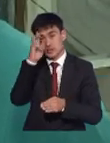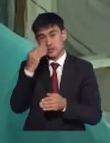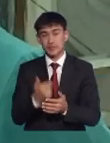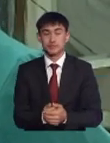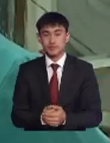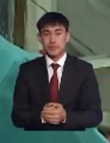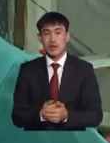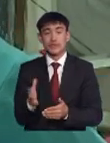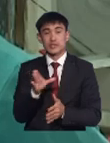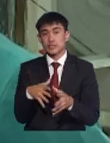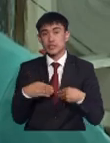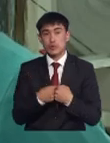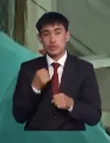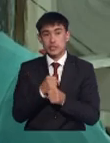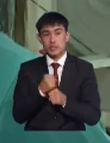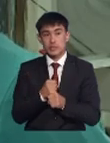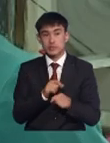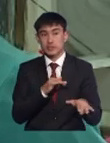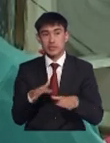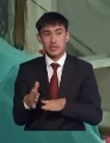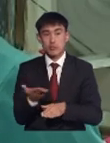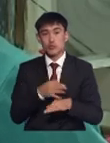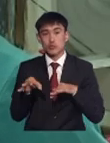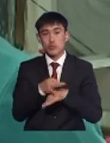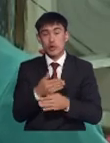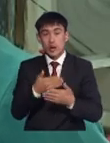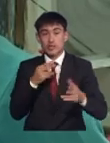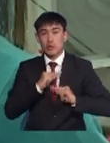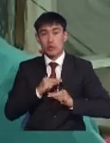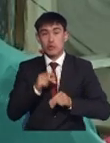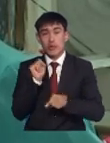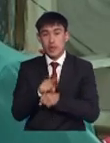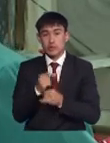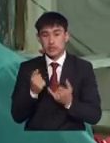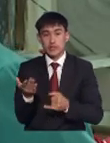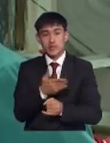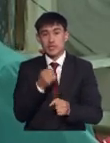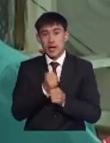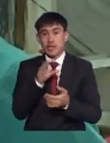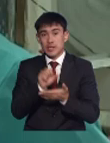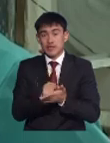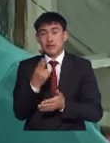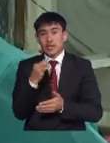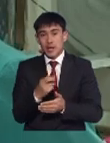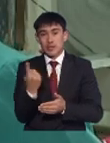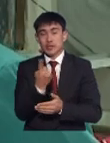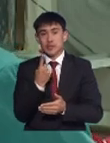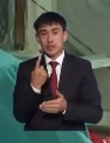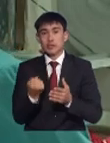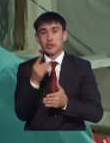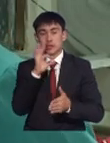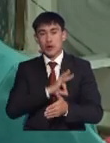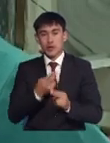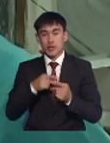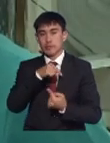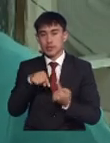государственного кредита. Мы всей семьей занимаемся этим делом. Мой супруг раньше работал по найму. Сейчас мы все заняты в цеху. Единственный источник дохода